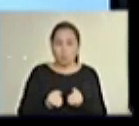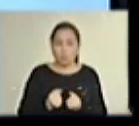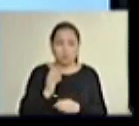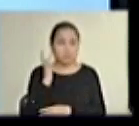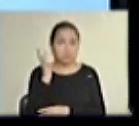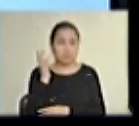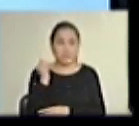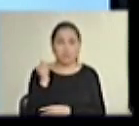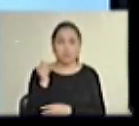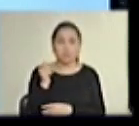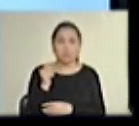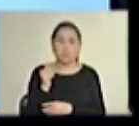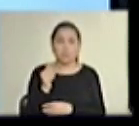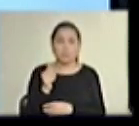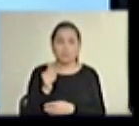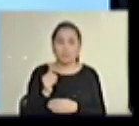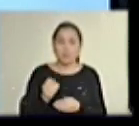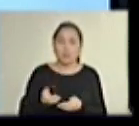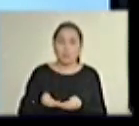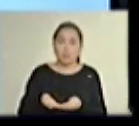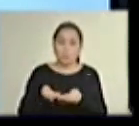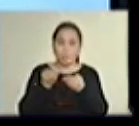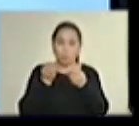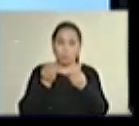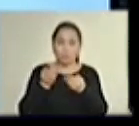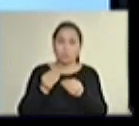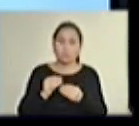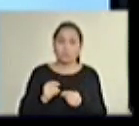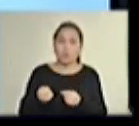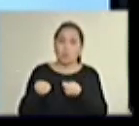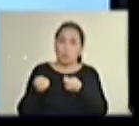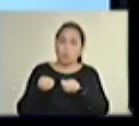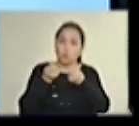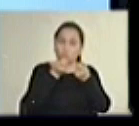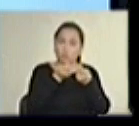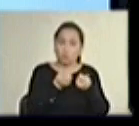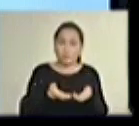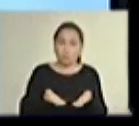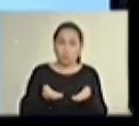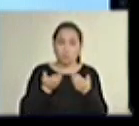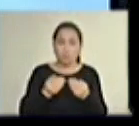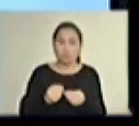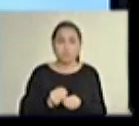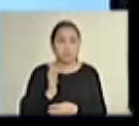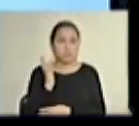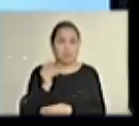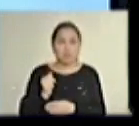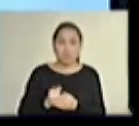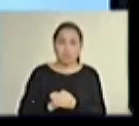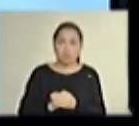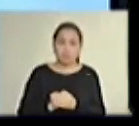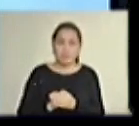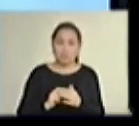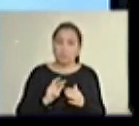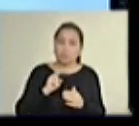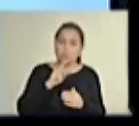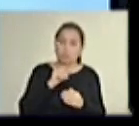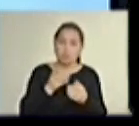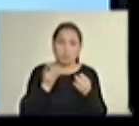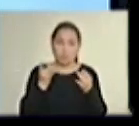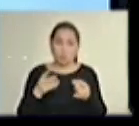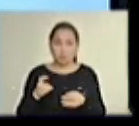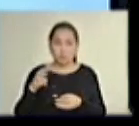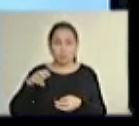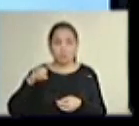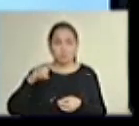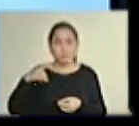daraxtdan biron bir yukni yuqoriga ko'tarish yoki daraxtga chiqishda ham oddiy mexanizmlarning vazifalaridan